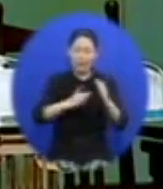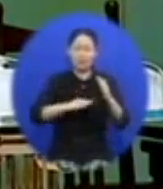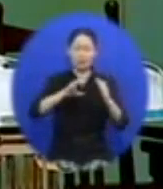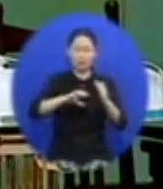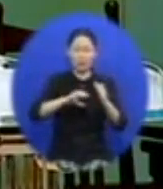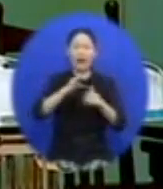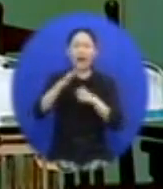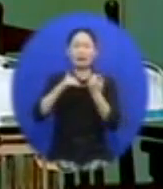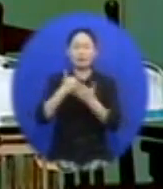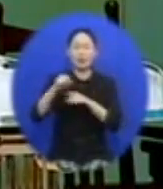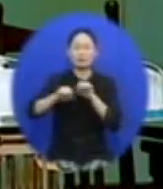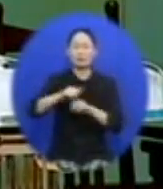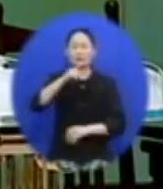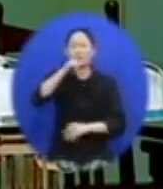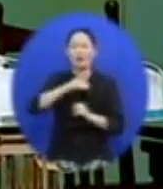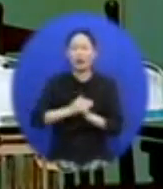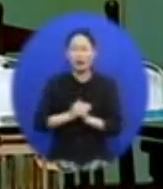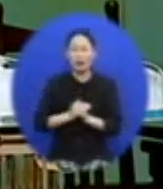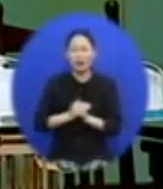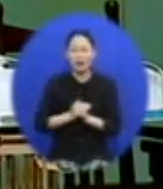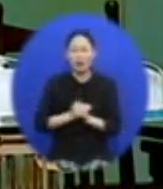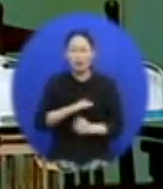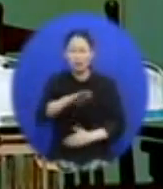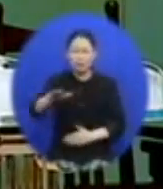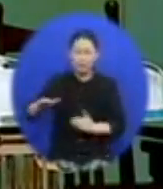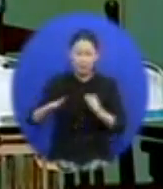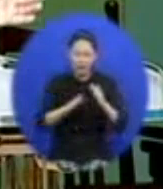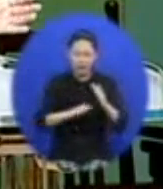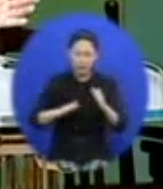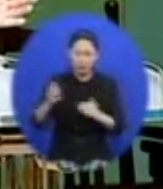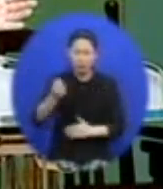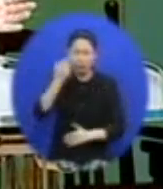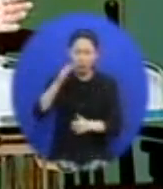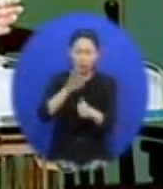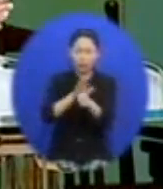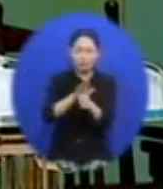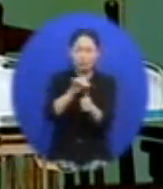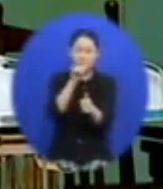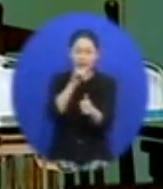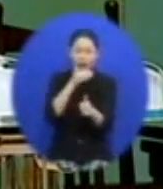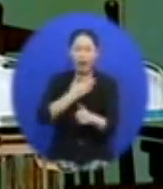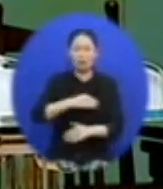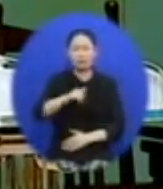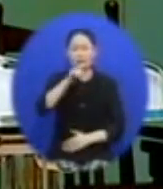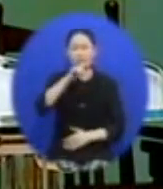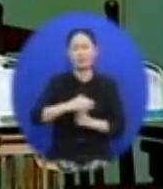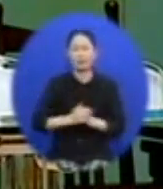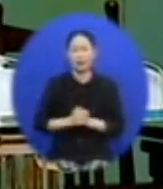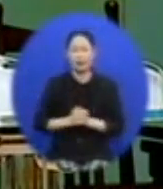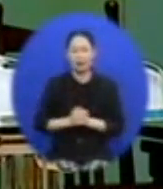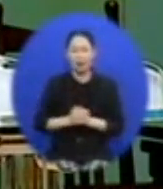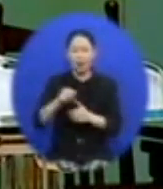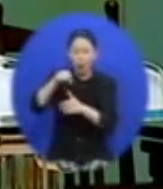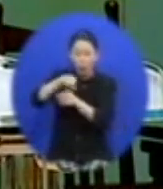하나님이 역사하시는 구나 우리 가정은 성령이 덮고 있구나 알 수가 있어요 열매를 보니까 알 수가